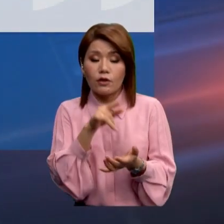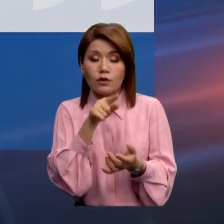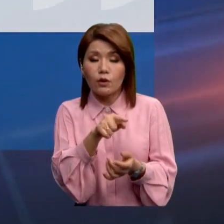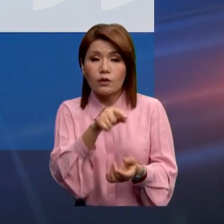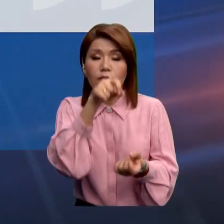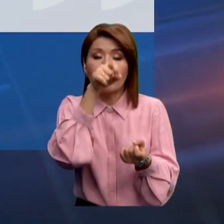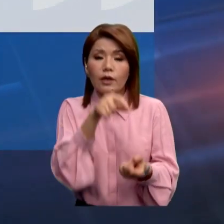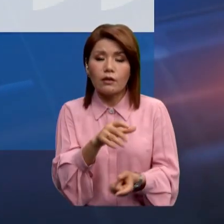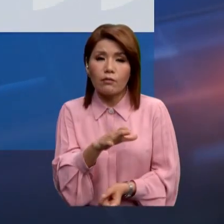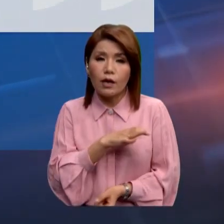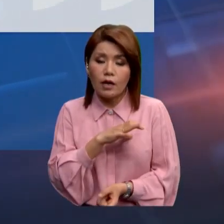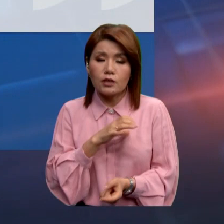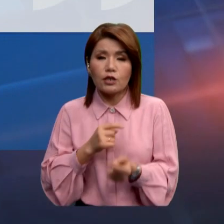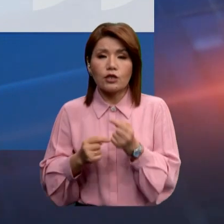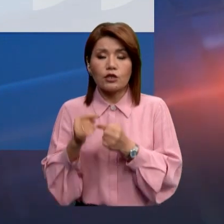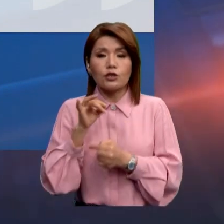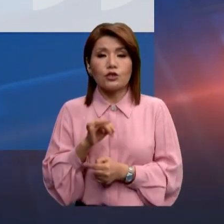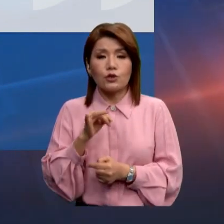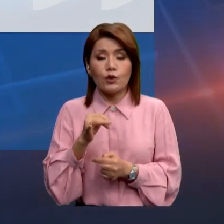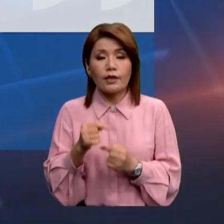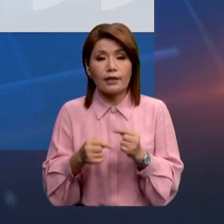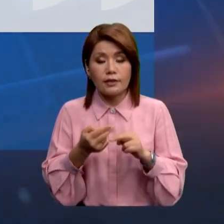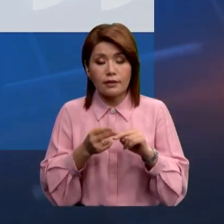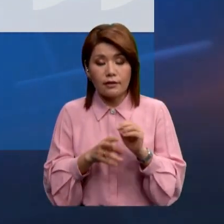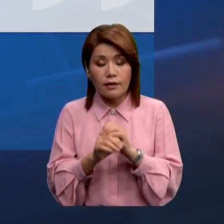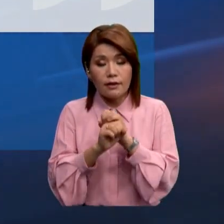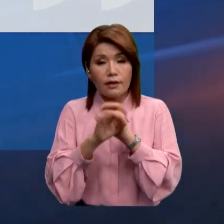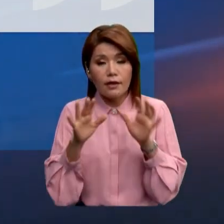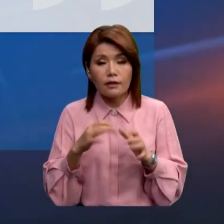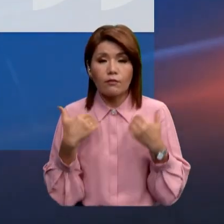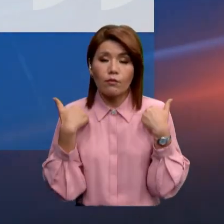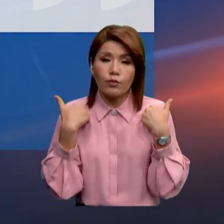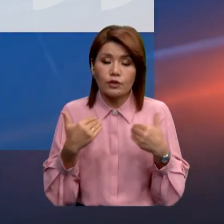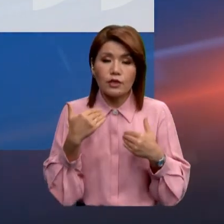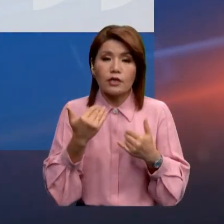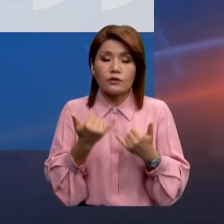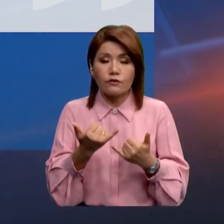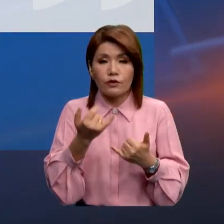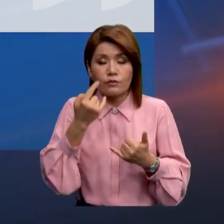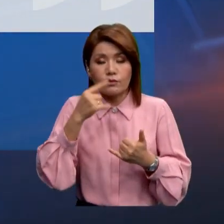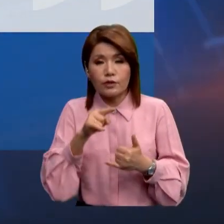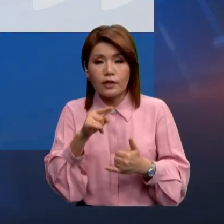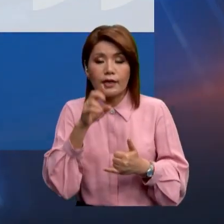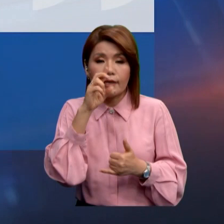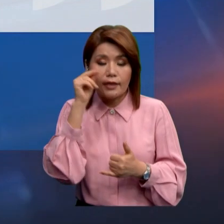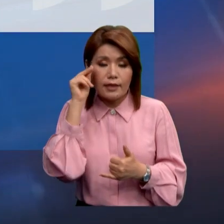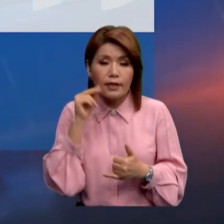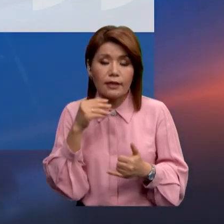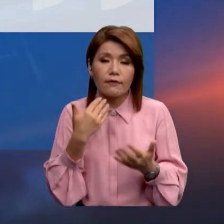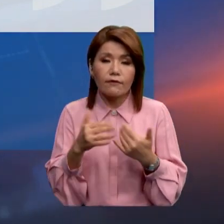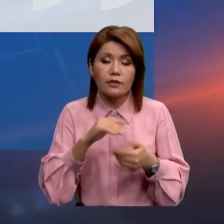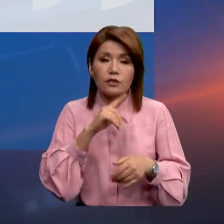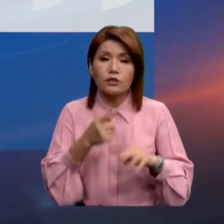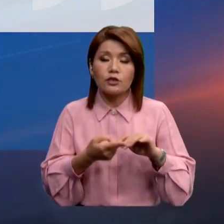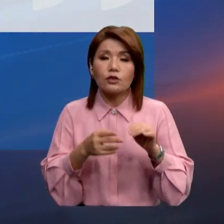не только богатейшее историко-культурное наследие, но и является ярким отражением мощи современного Китая. В этом ключе полномасштабное взаимодействие